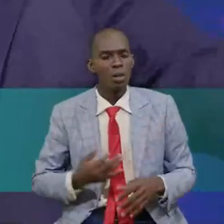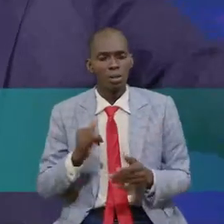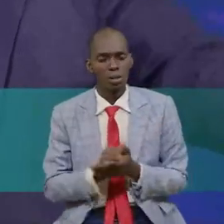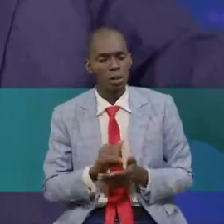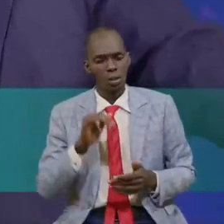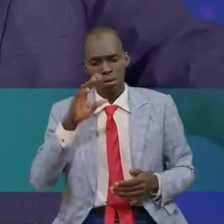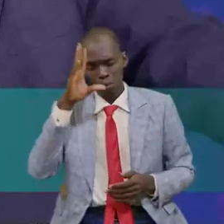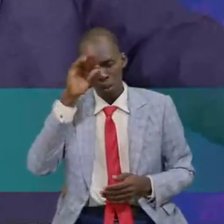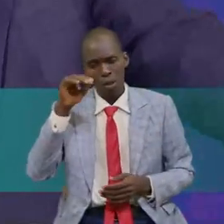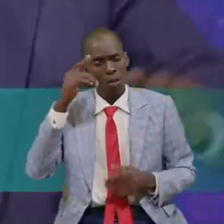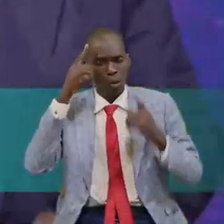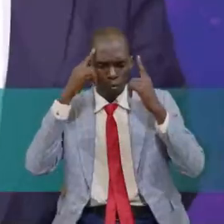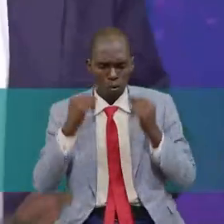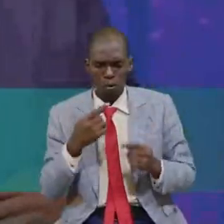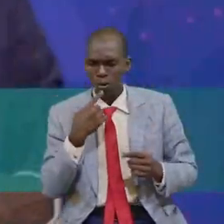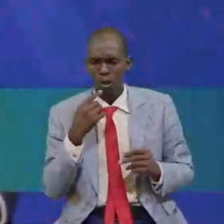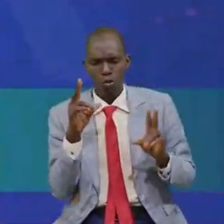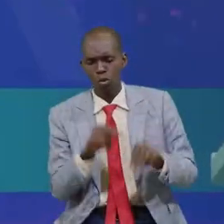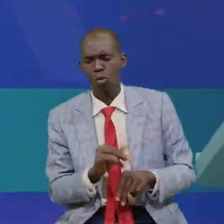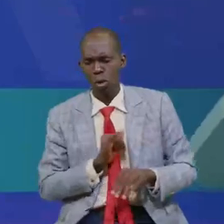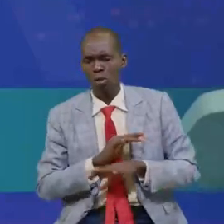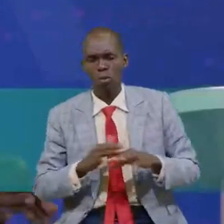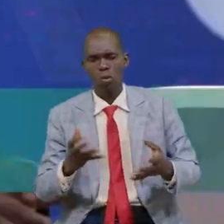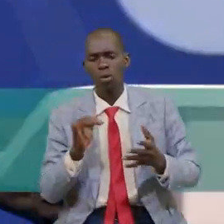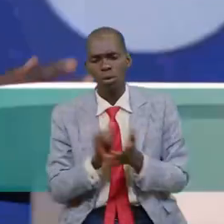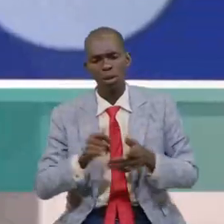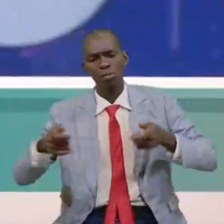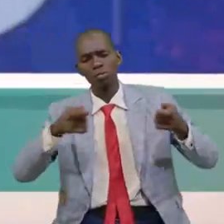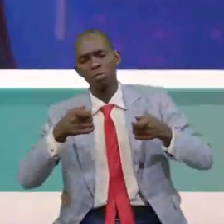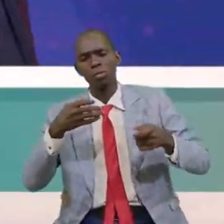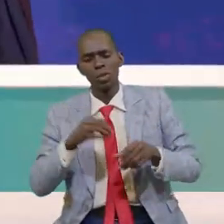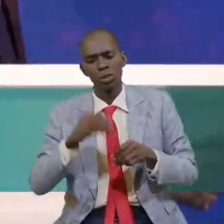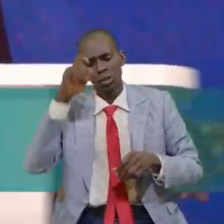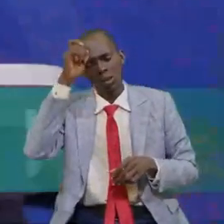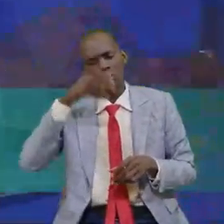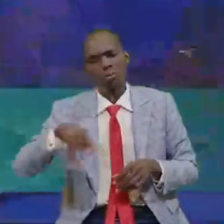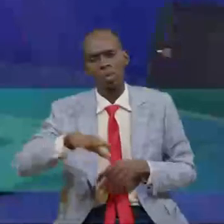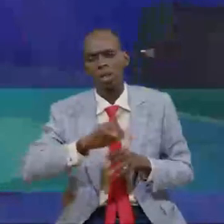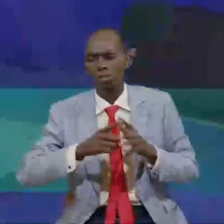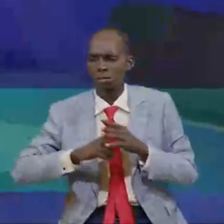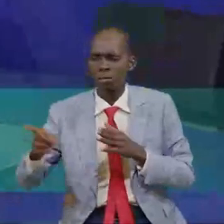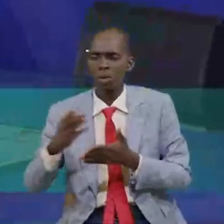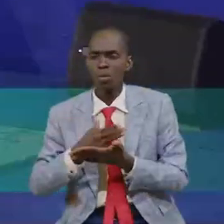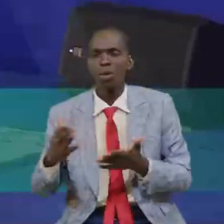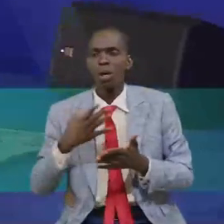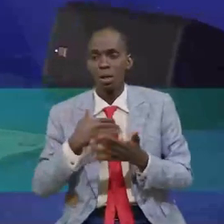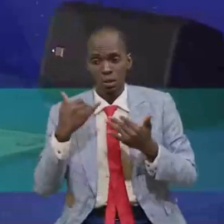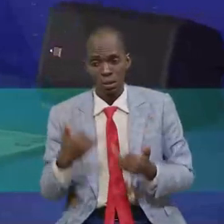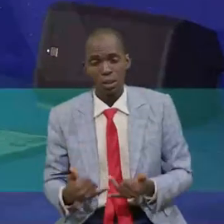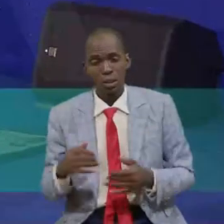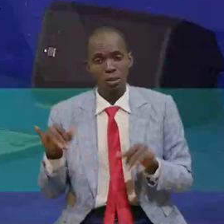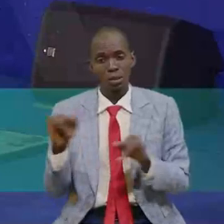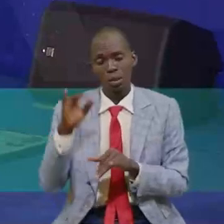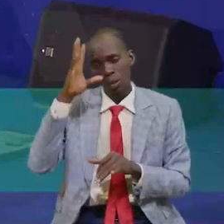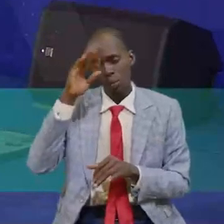pas ça, je veux souffrir avec le peuple de Dieu. Et il est venu, il revient au